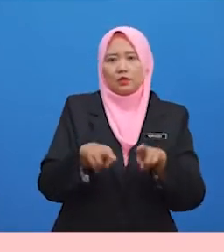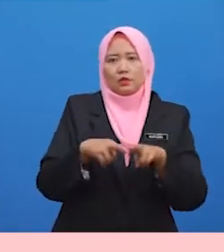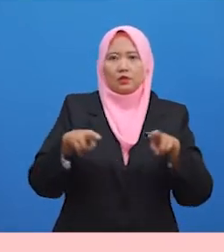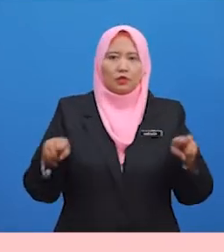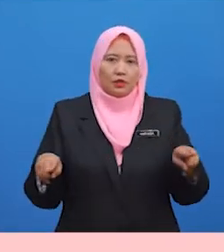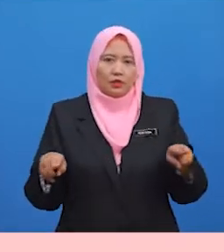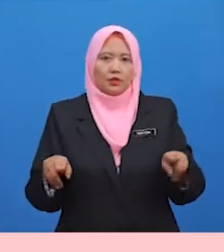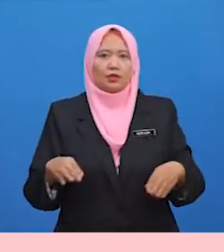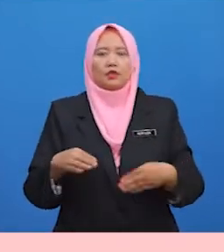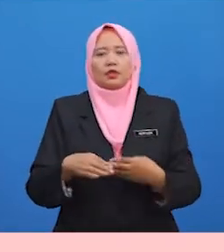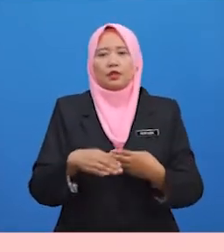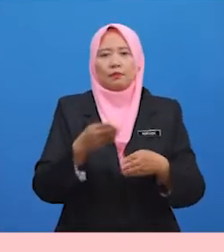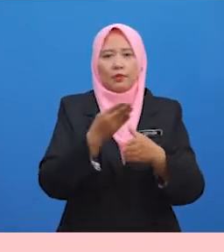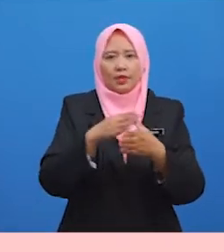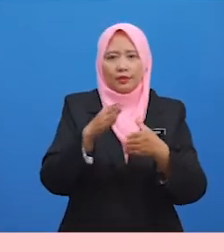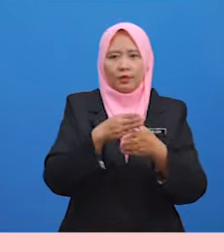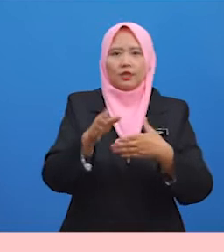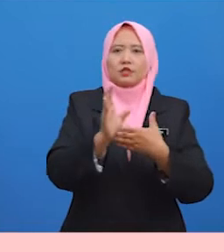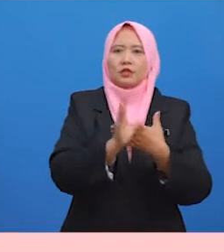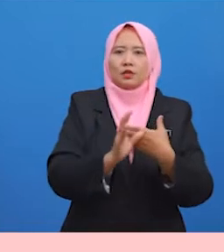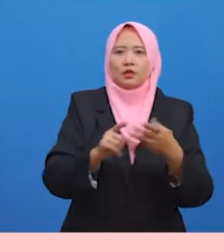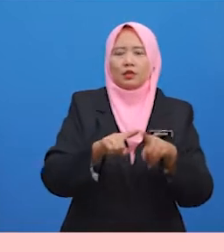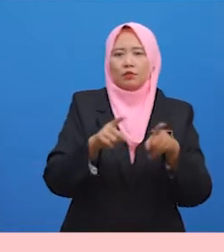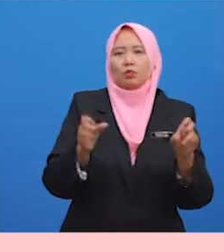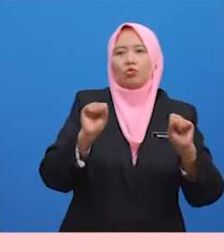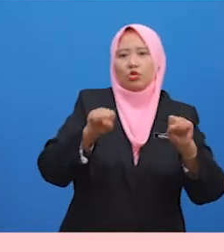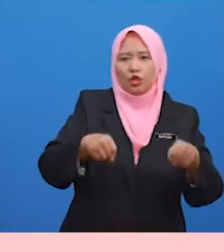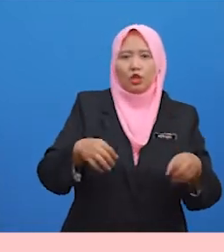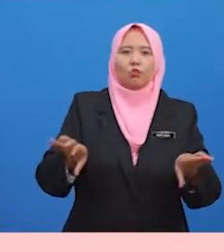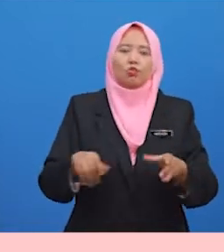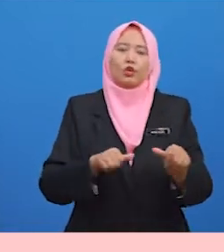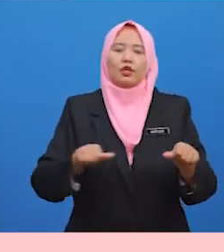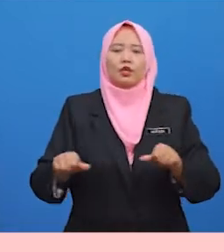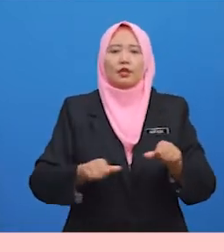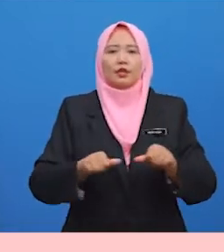kecederaan tetapi masih berupaya melakukan aktiviti sukan.